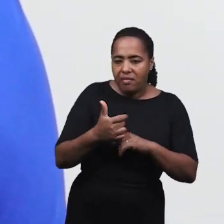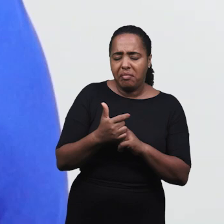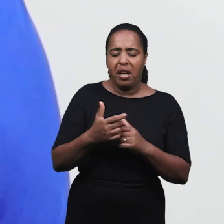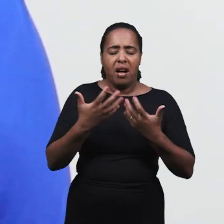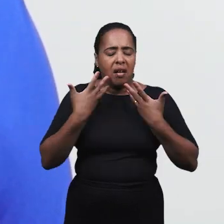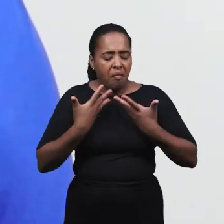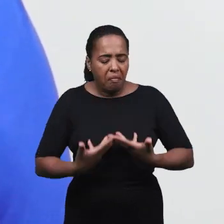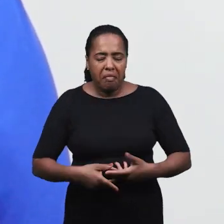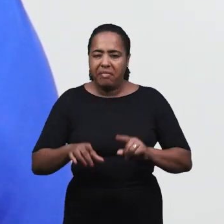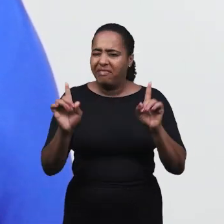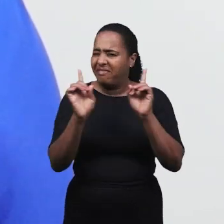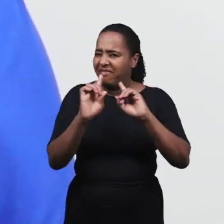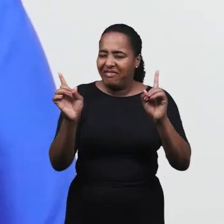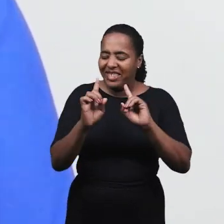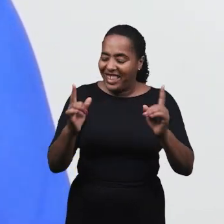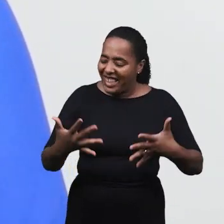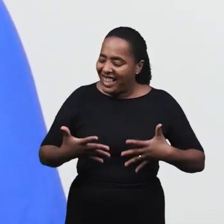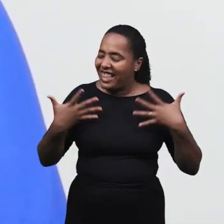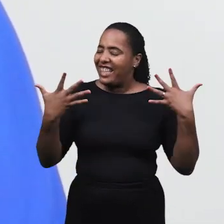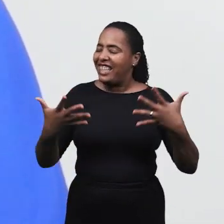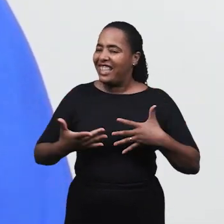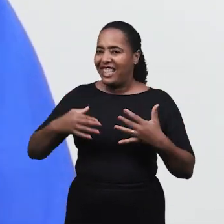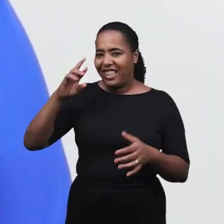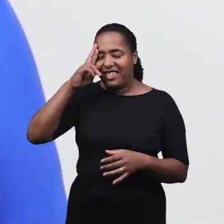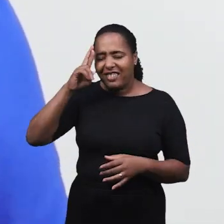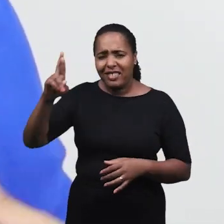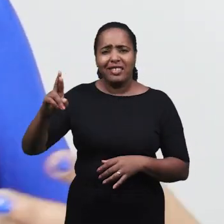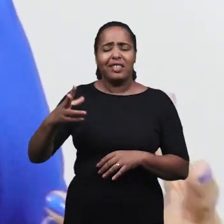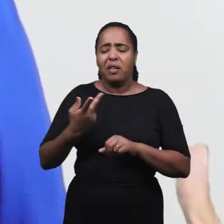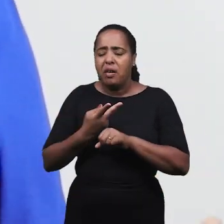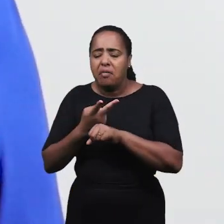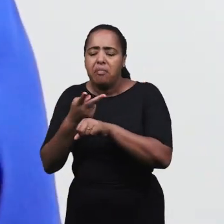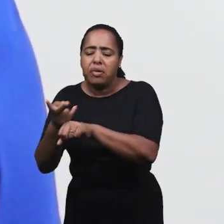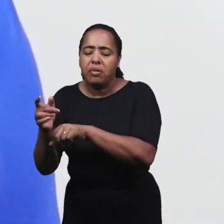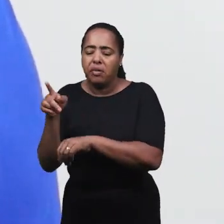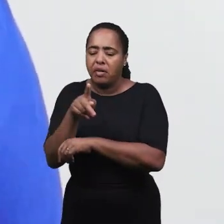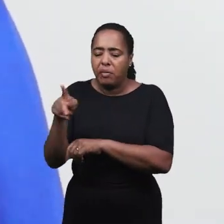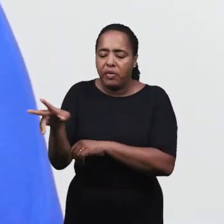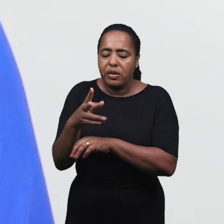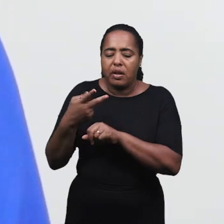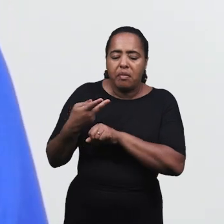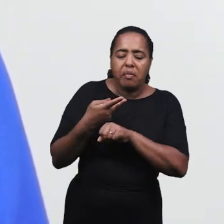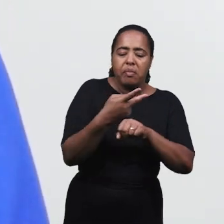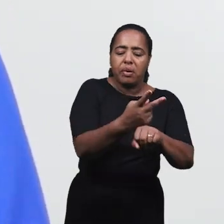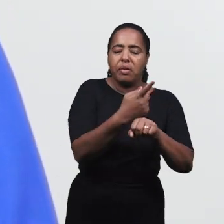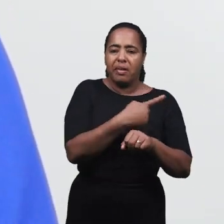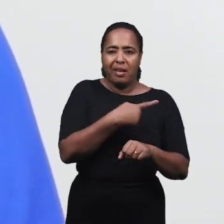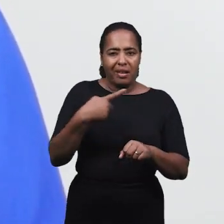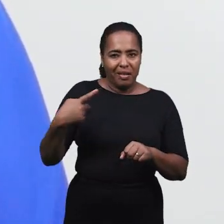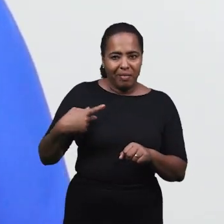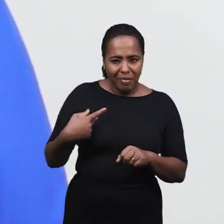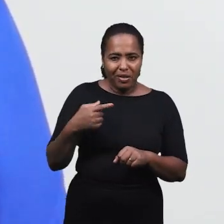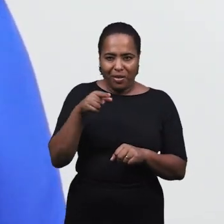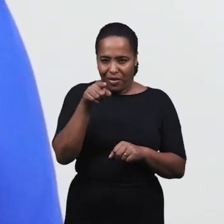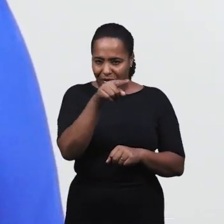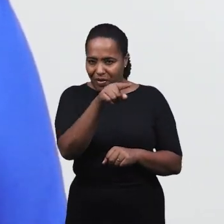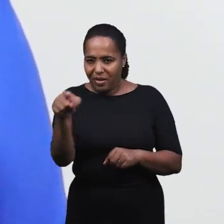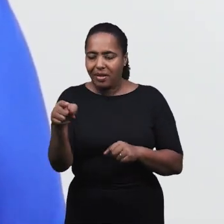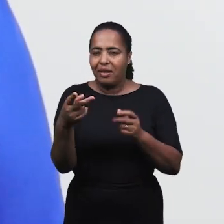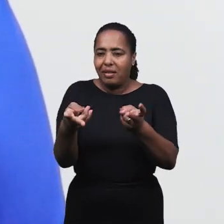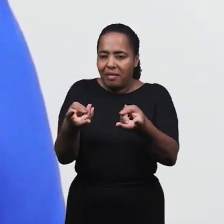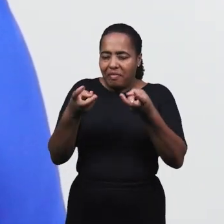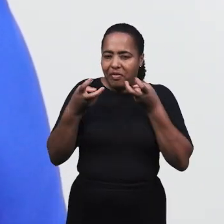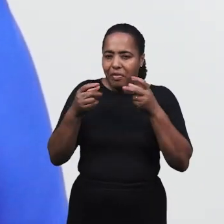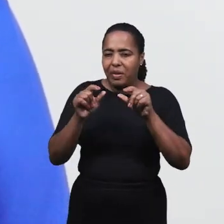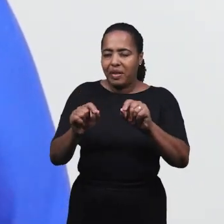leur habilité. Donc, ne soyez pas déçus, mais encouragez-vous dans le Seigneur. Cherchez le professeur, le pasteur. Vous